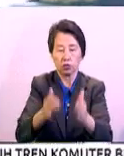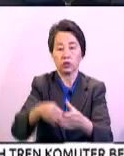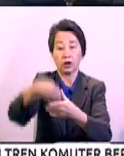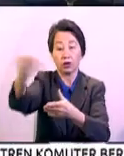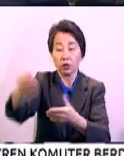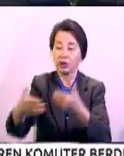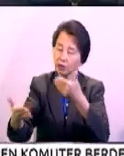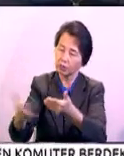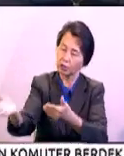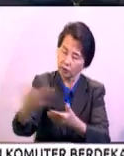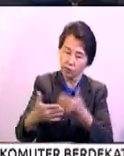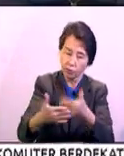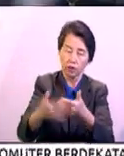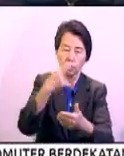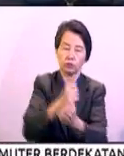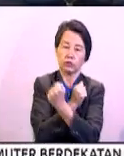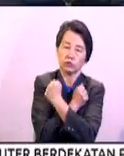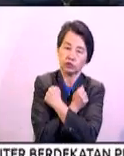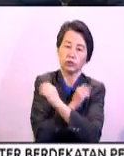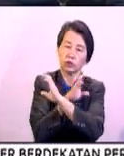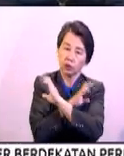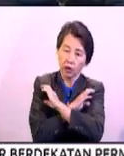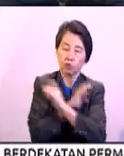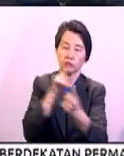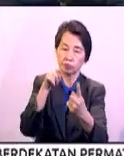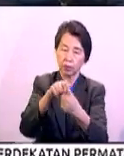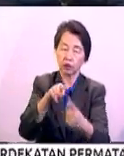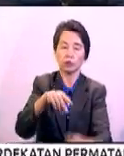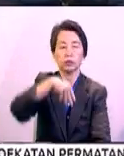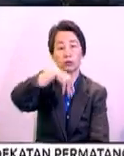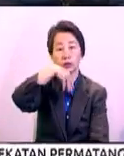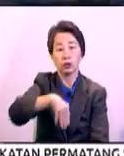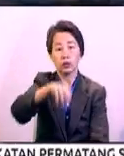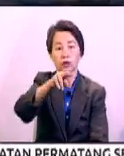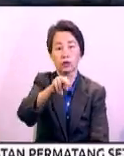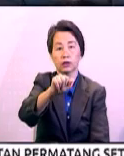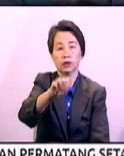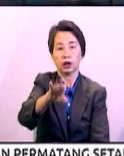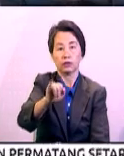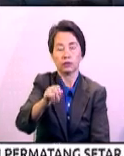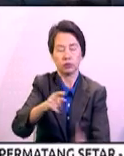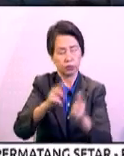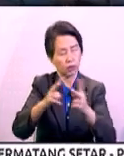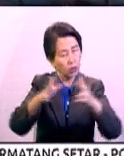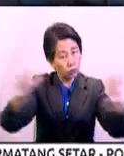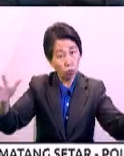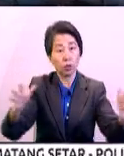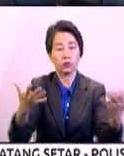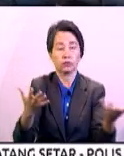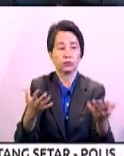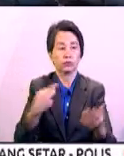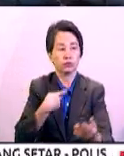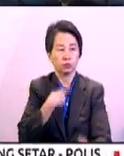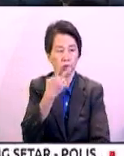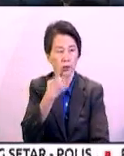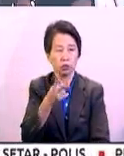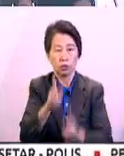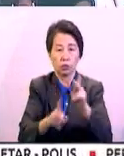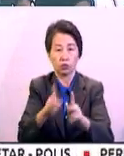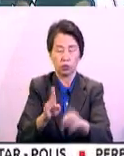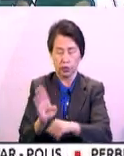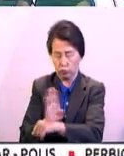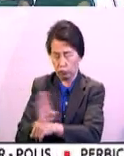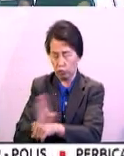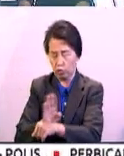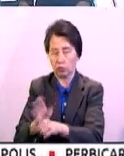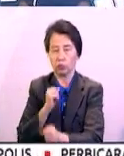sana untuk cinta dan kasih kepada baginda Nabi ini. Sebenarnya dia sangat meluas. Kita lihat hari ini orang ini sibuk